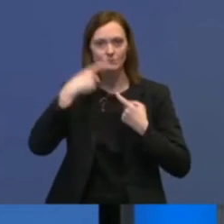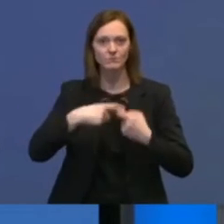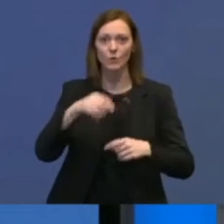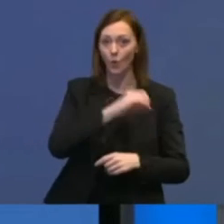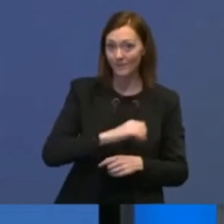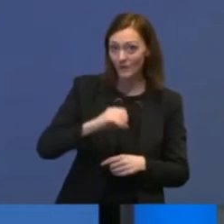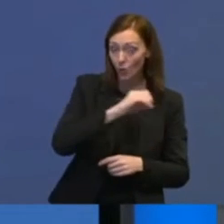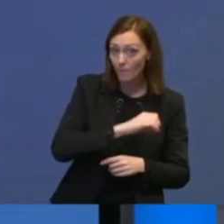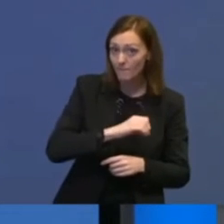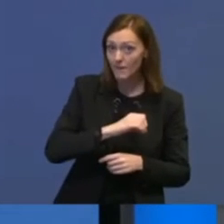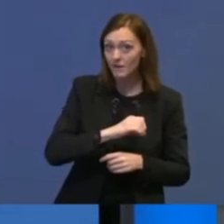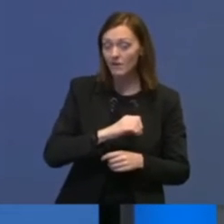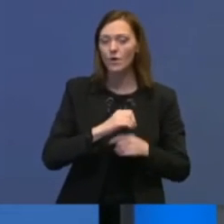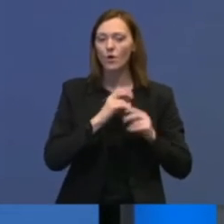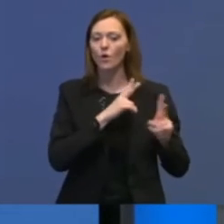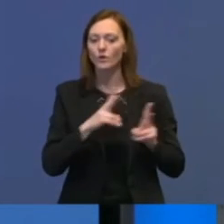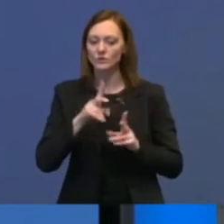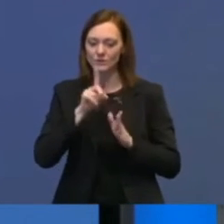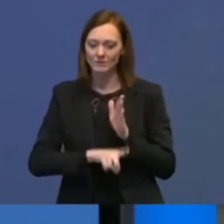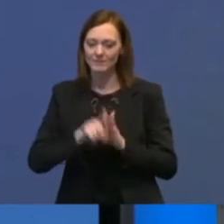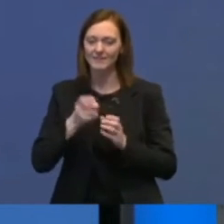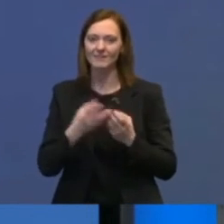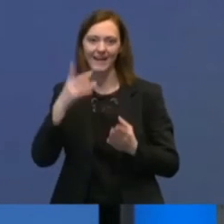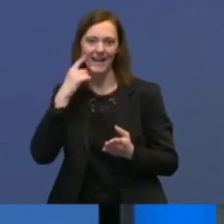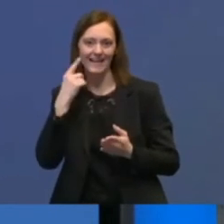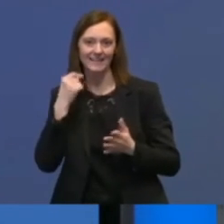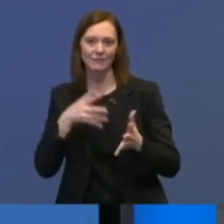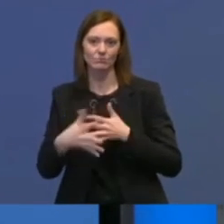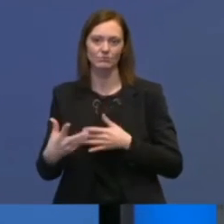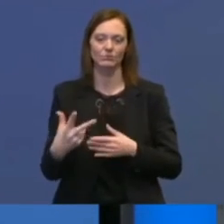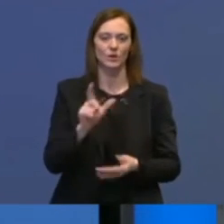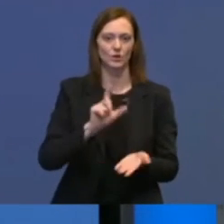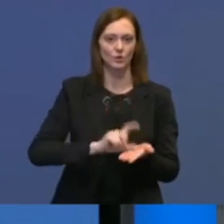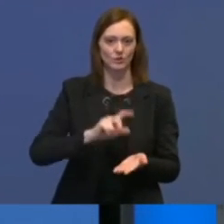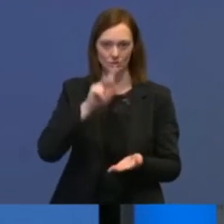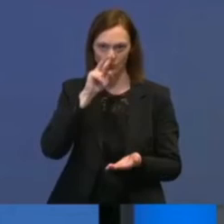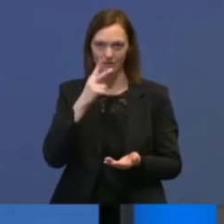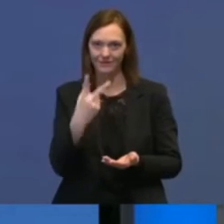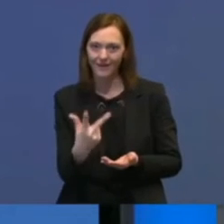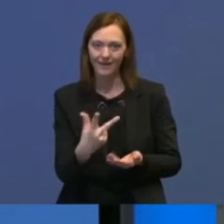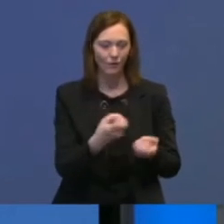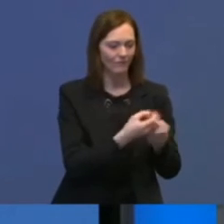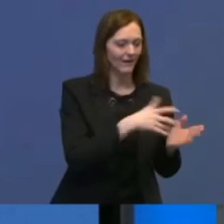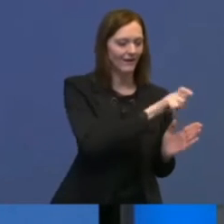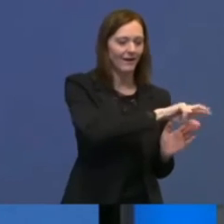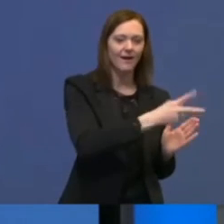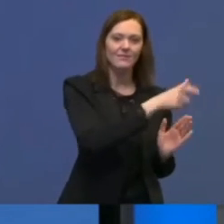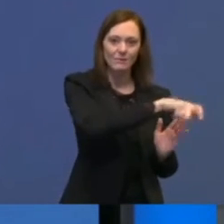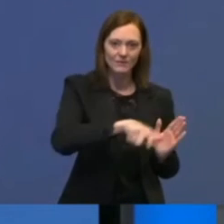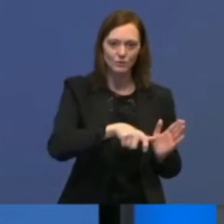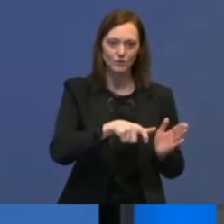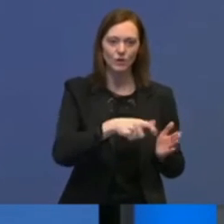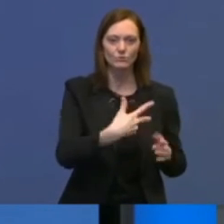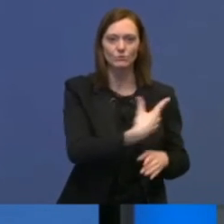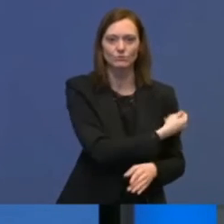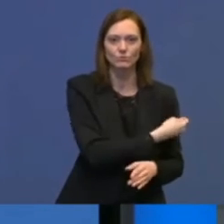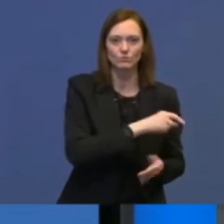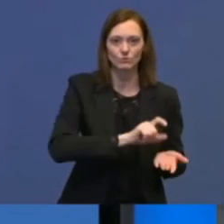uruureni na atoanku saabsan omikron. Ya intaidad badano gabobay ka qaadhan iyaan ilbada sadihaad qaar kalana ilbada kouad.